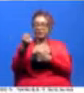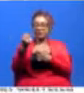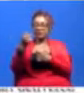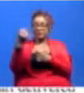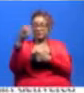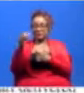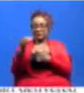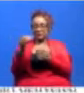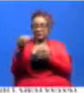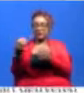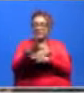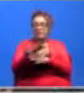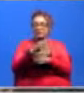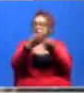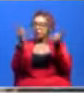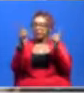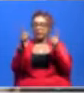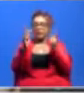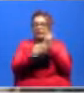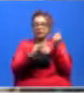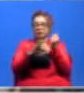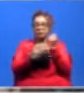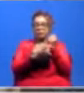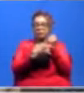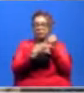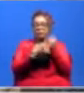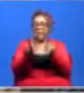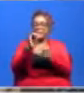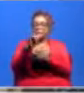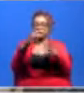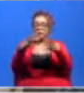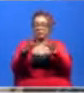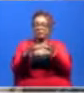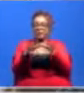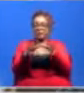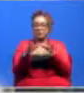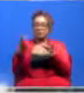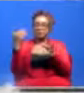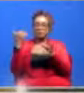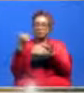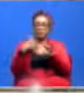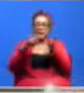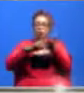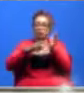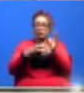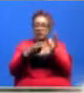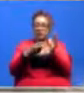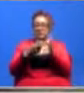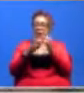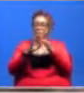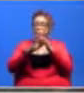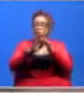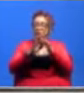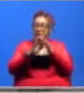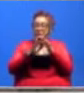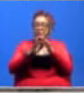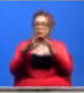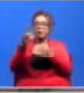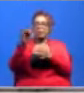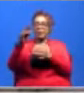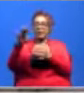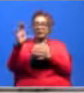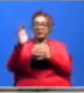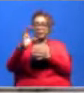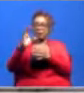1550 ya mbolea kote nchini. Ingawa kampuni hizo mbili zilikuwa na zabuni ya pamoja, ni kampuni ya Kell